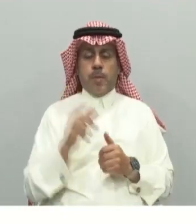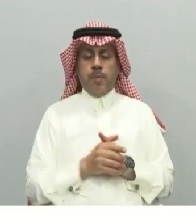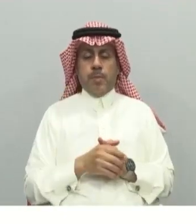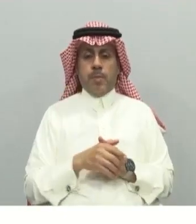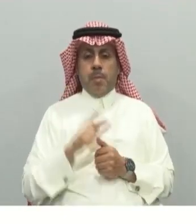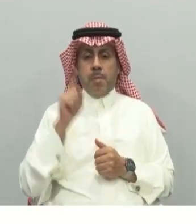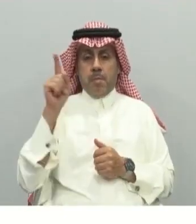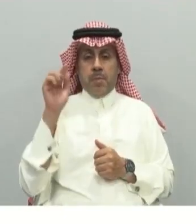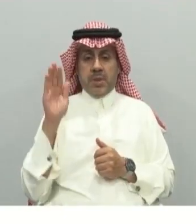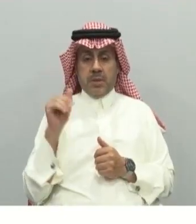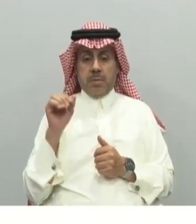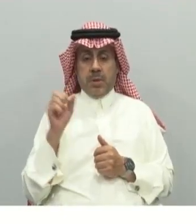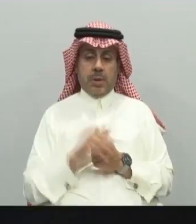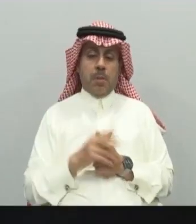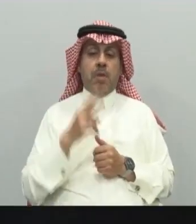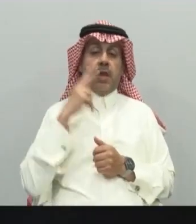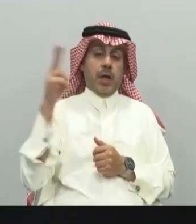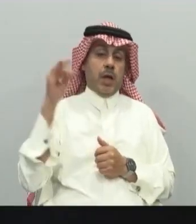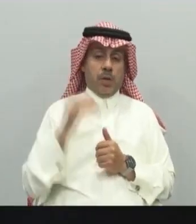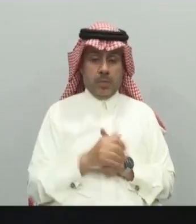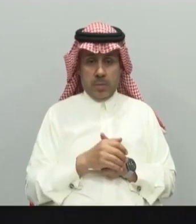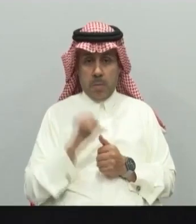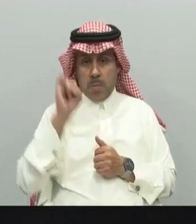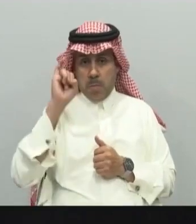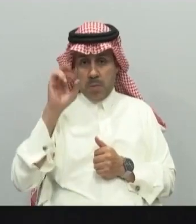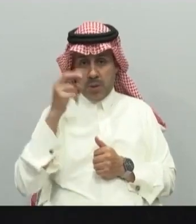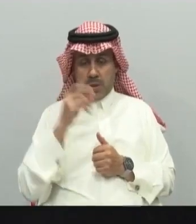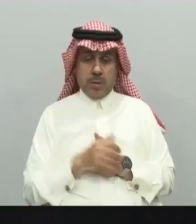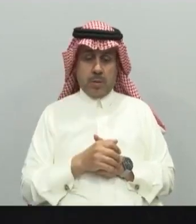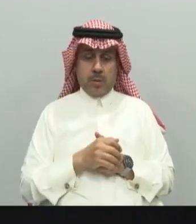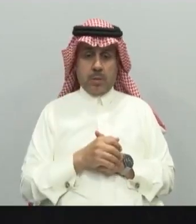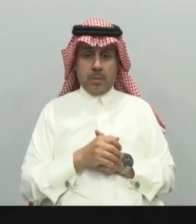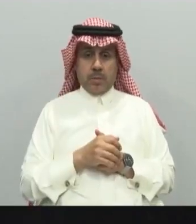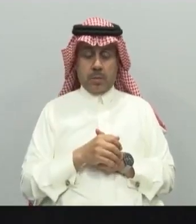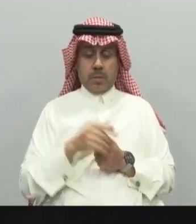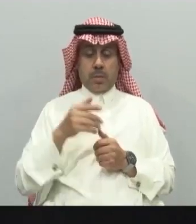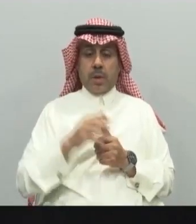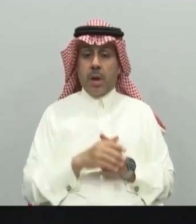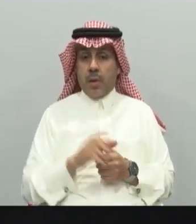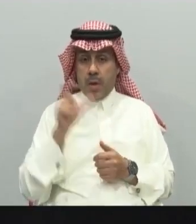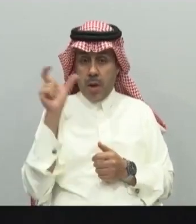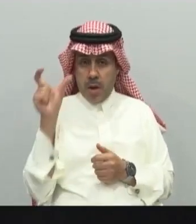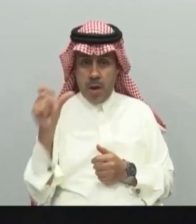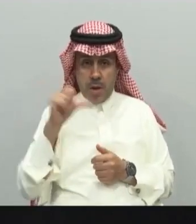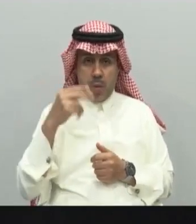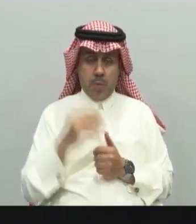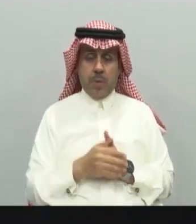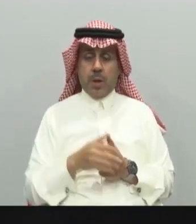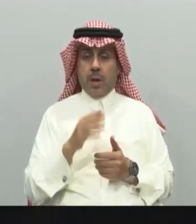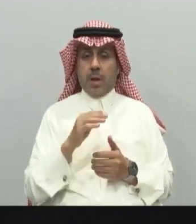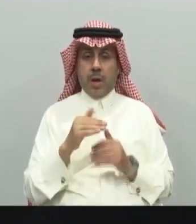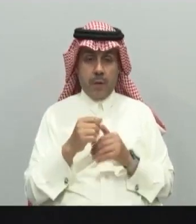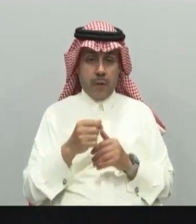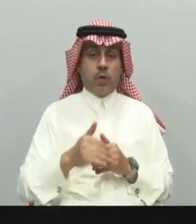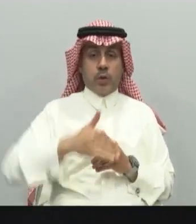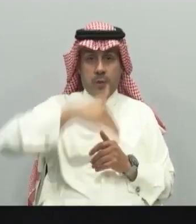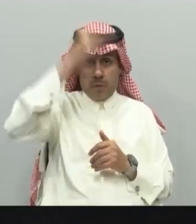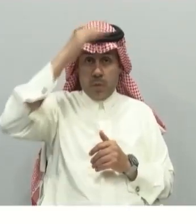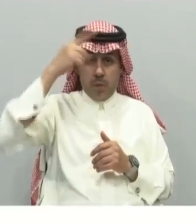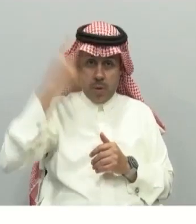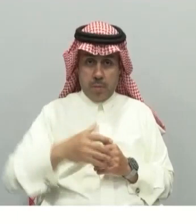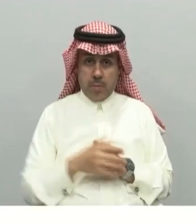ار رز مزه هل هذا هذا النوع من انواع الربا المحرم ام هو